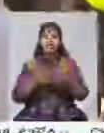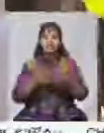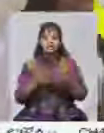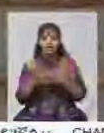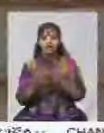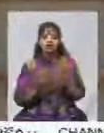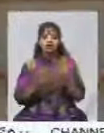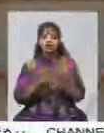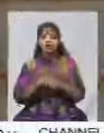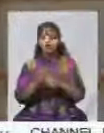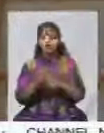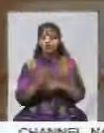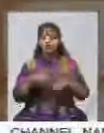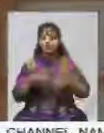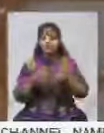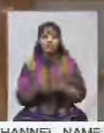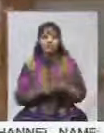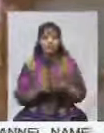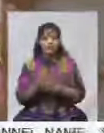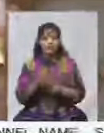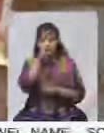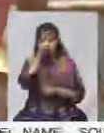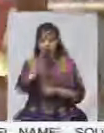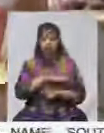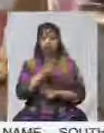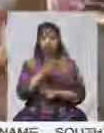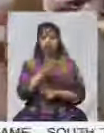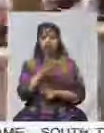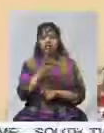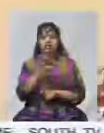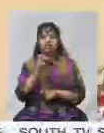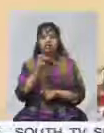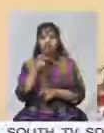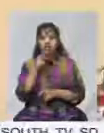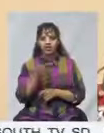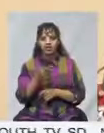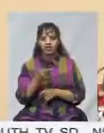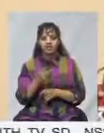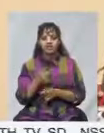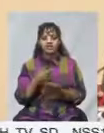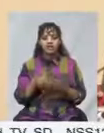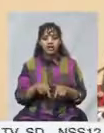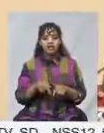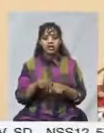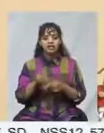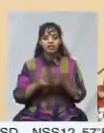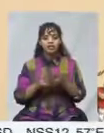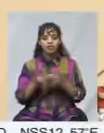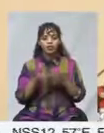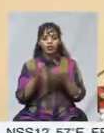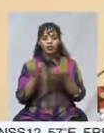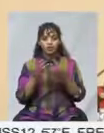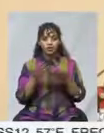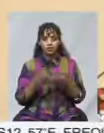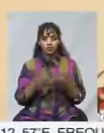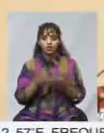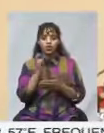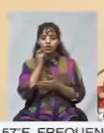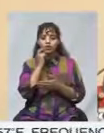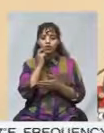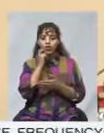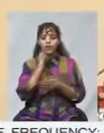ለአገልግሎት መብቃታቸውን የዞኑ አስተዳደር አቶ አሊ ከዲር ተናግረዋል። ዛሬ የሚመረቀው የአብዛና ኩተር የውሃ